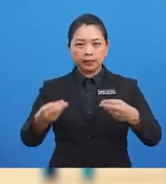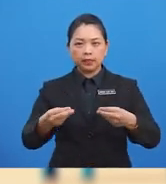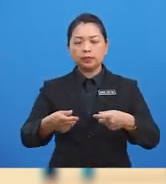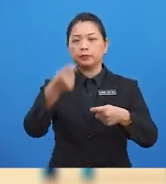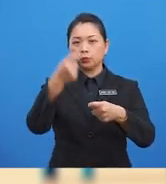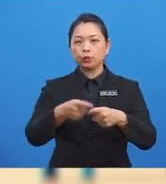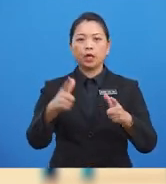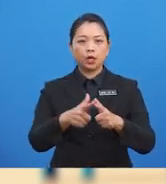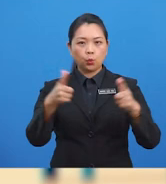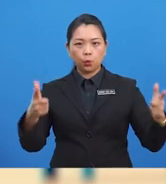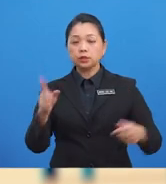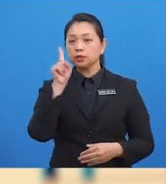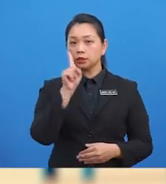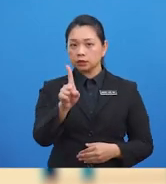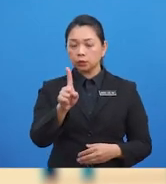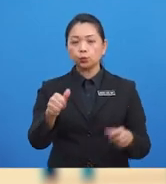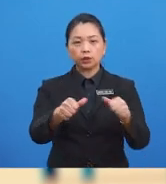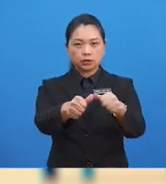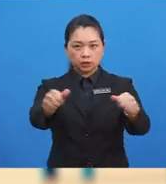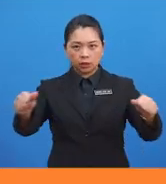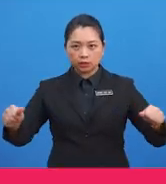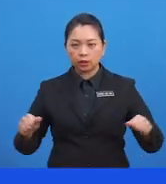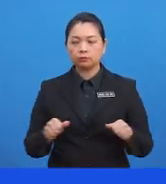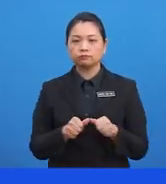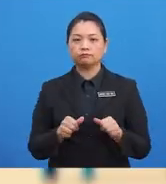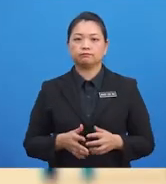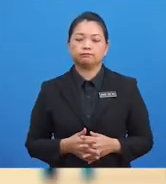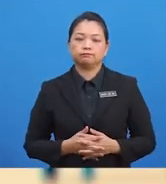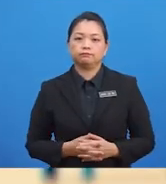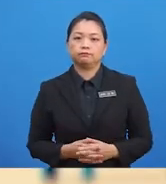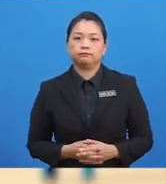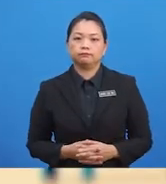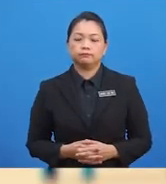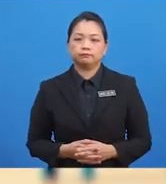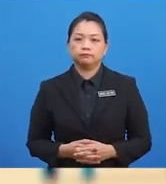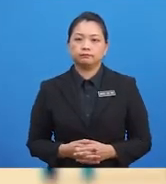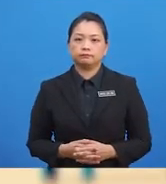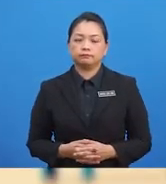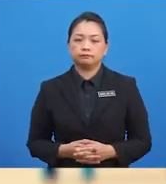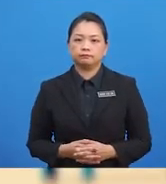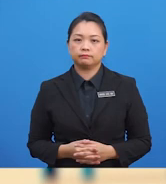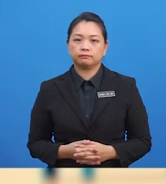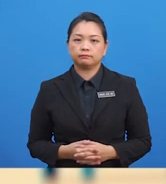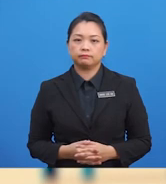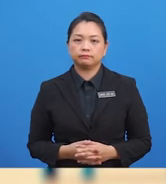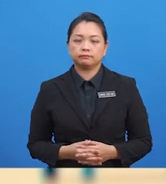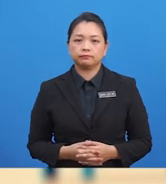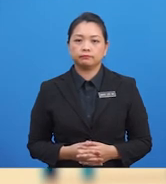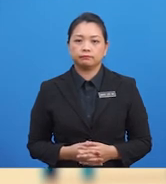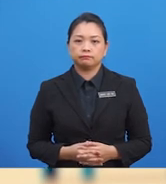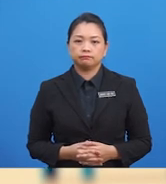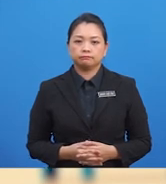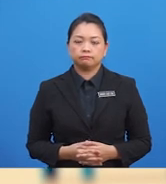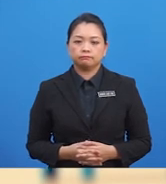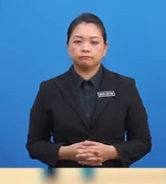digunakan bagi menentukan luas suatu rantau. Sekarang, kita teruskan pembelajaran